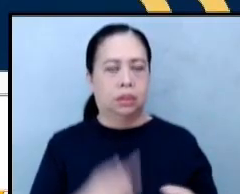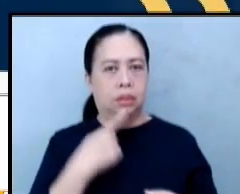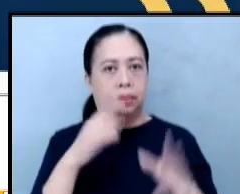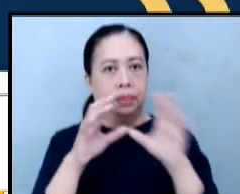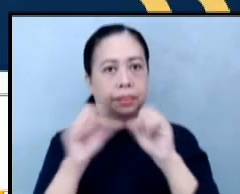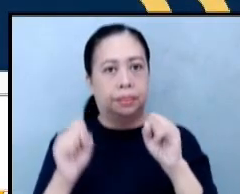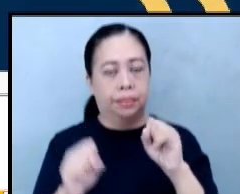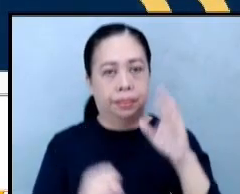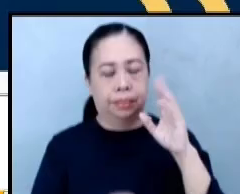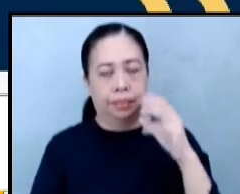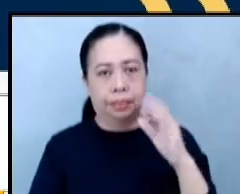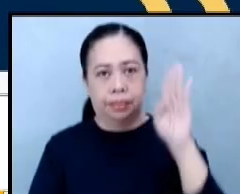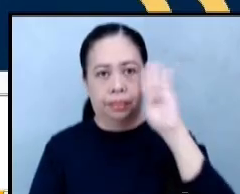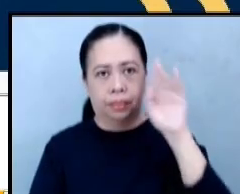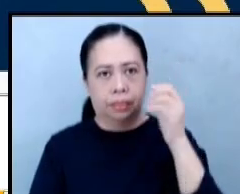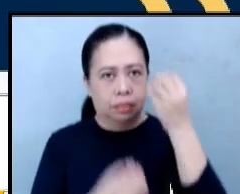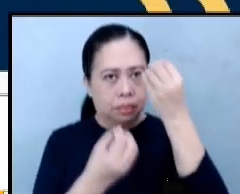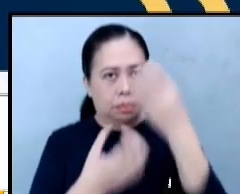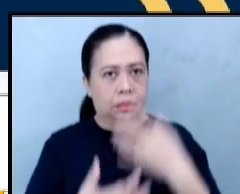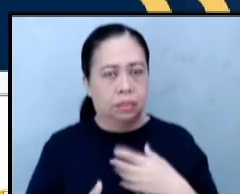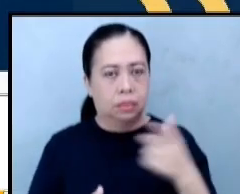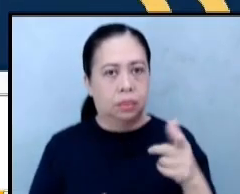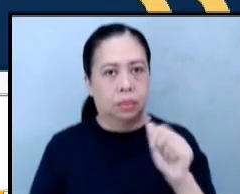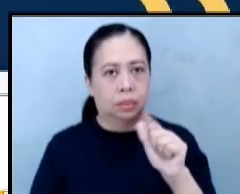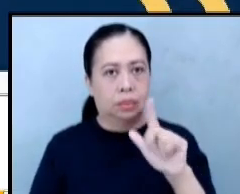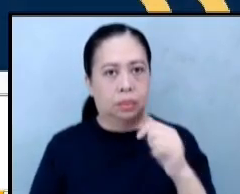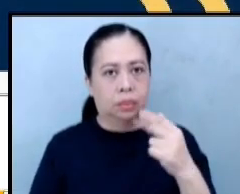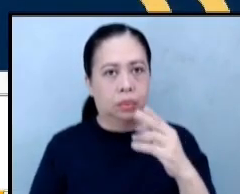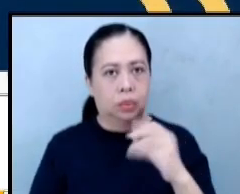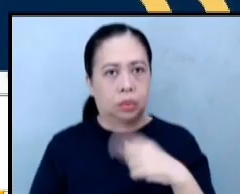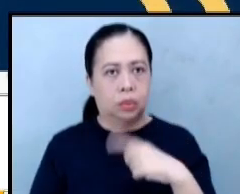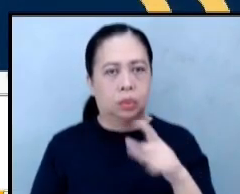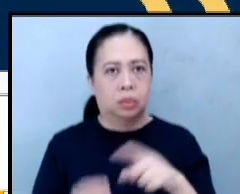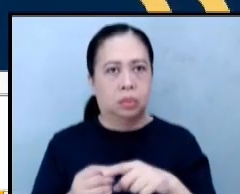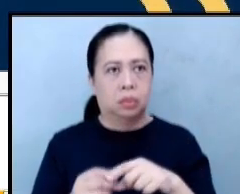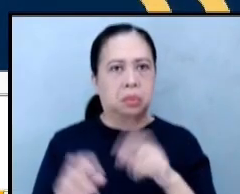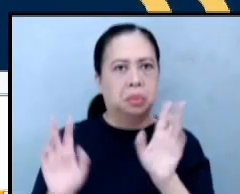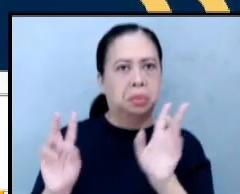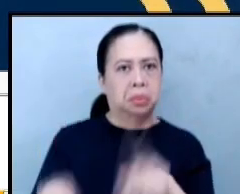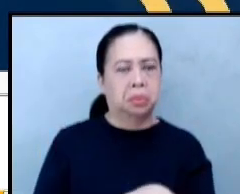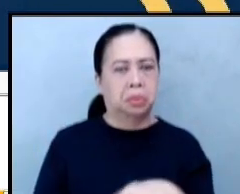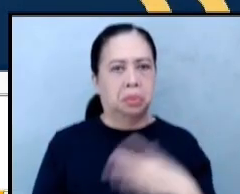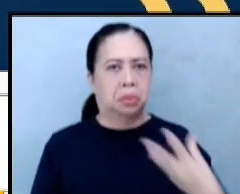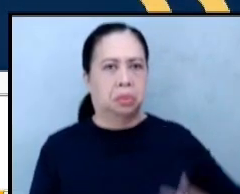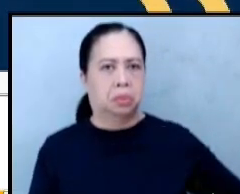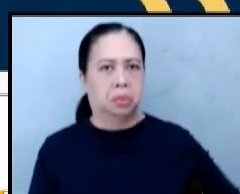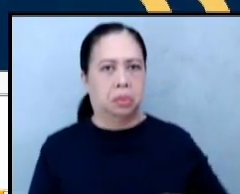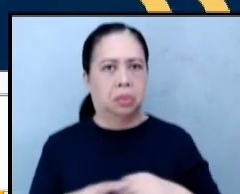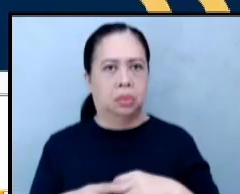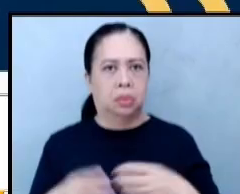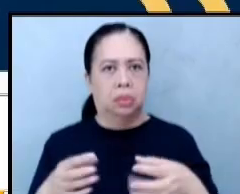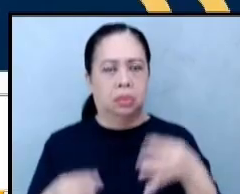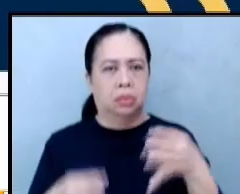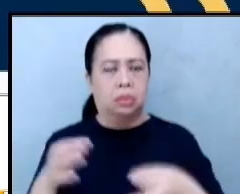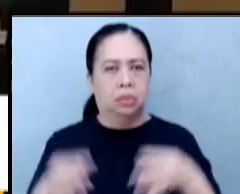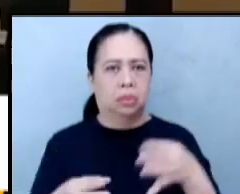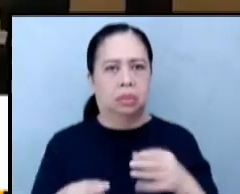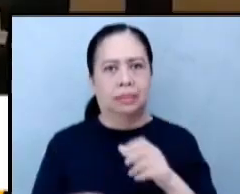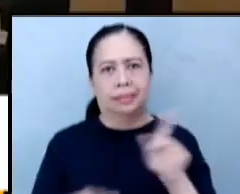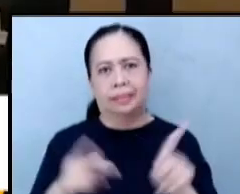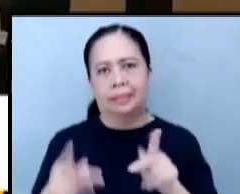lang ng pag-alis ng bansa ni Guo na minamaliit ng korupsyon ang justice system dahilan ng pagkawala ng tiwala ng publiko sa